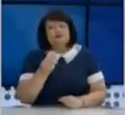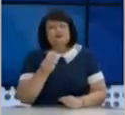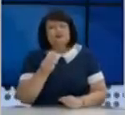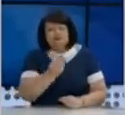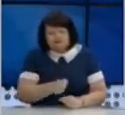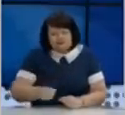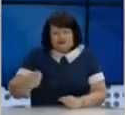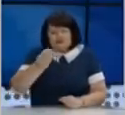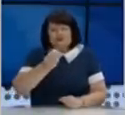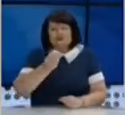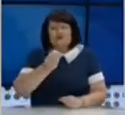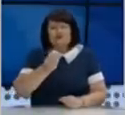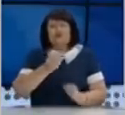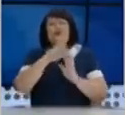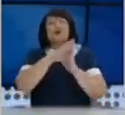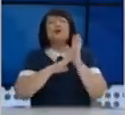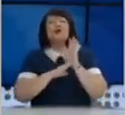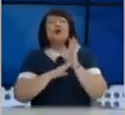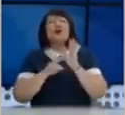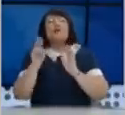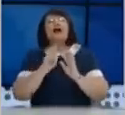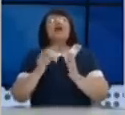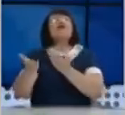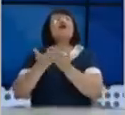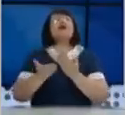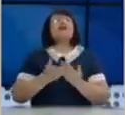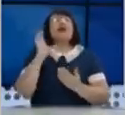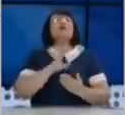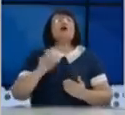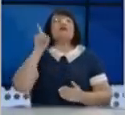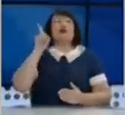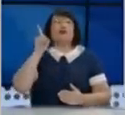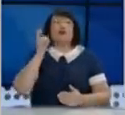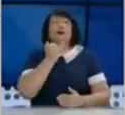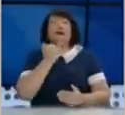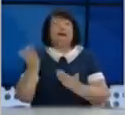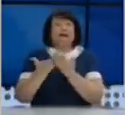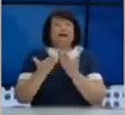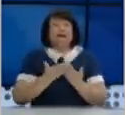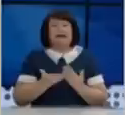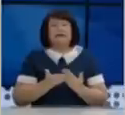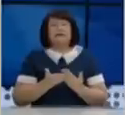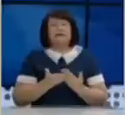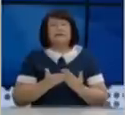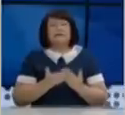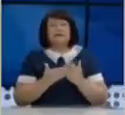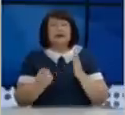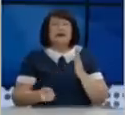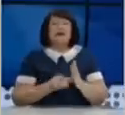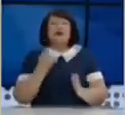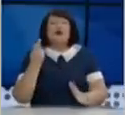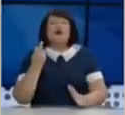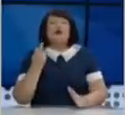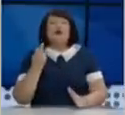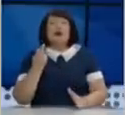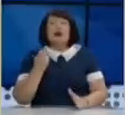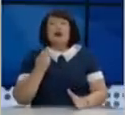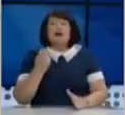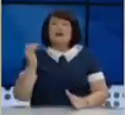της Ευρώπης το πρόγραμμα Rescue. Μόνο φέτος 2 φορές. Και αυτό είναι ένα δείγμα ότι κάτι δεν πάει